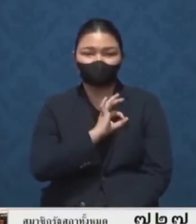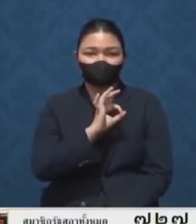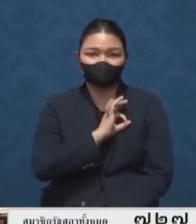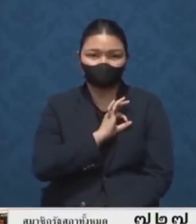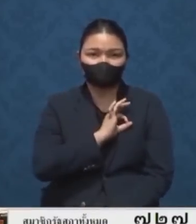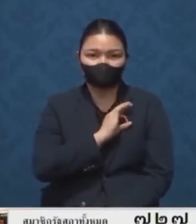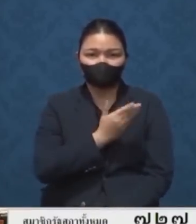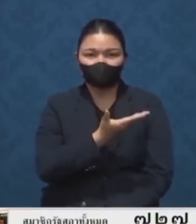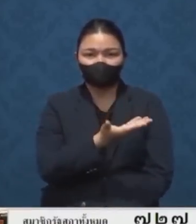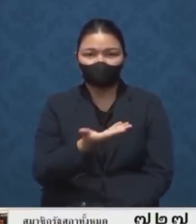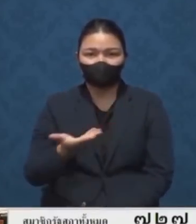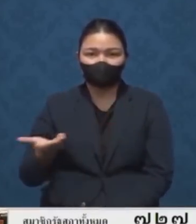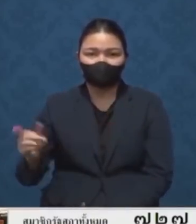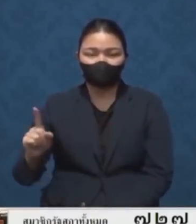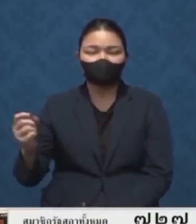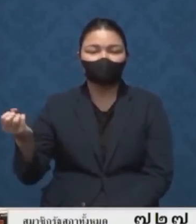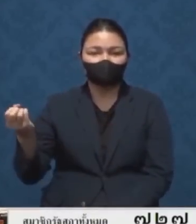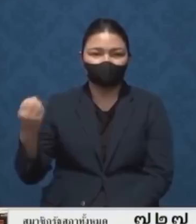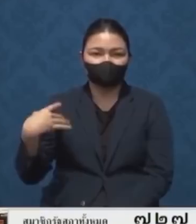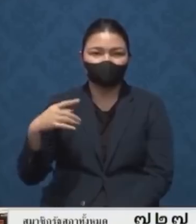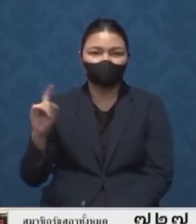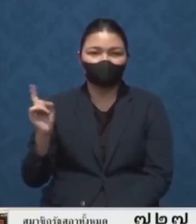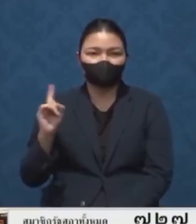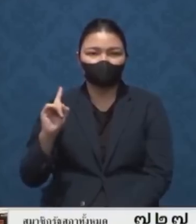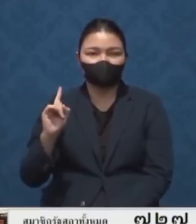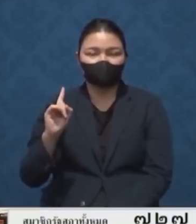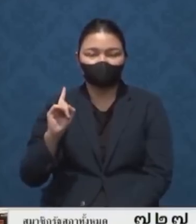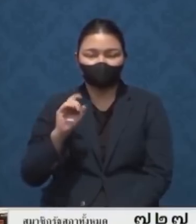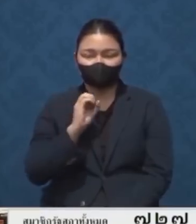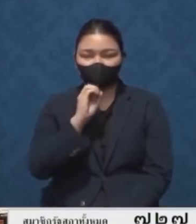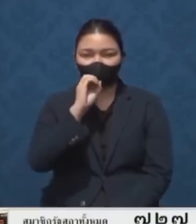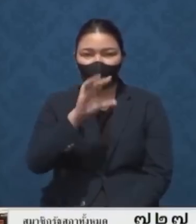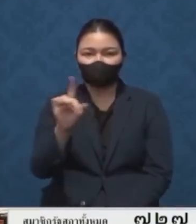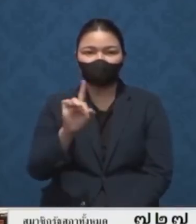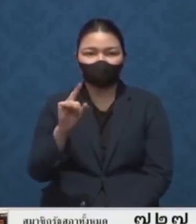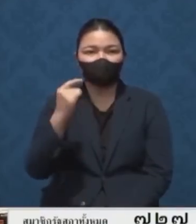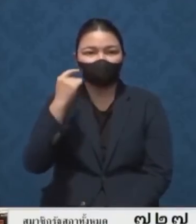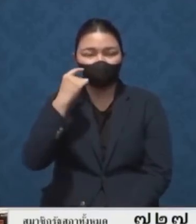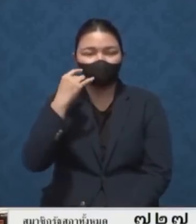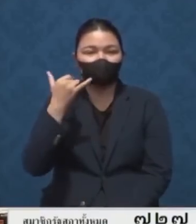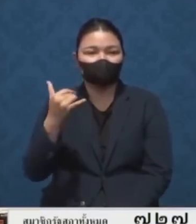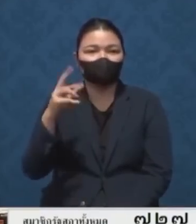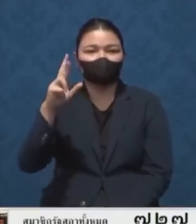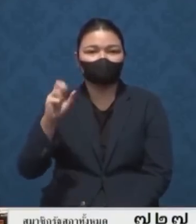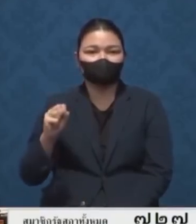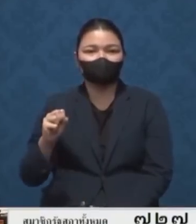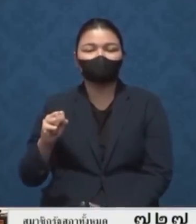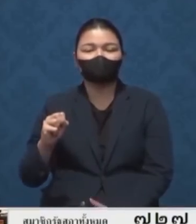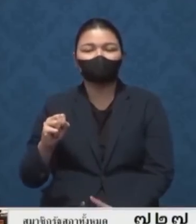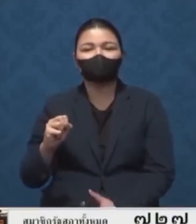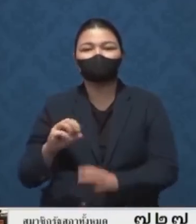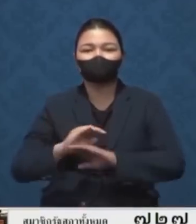ครับขอให้ผมเรียนเธอเรียนท่านว่าอายุบสภาไปเลยครับ